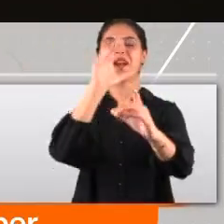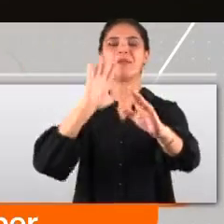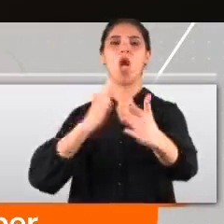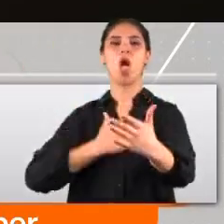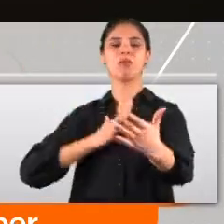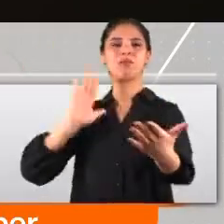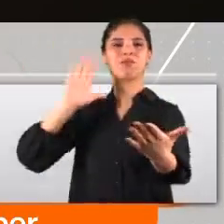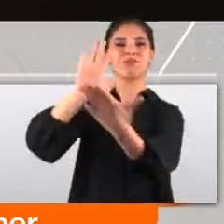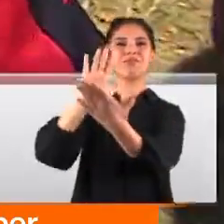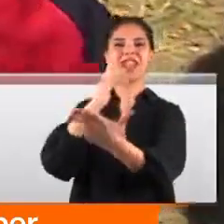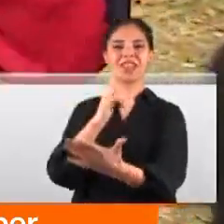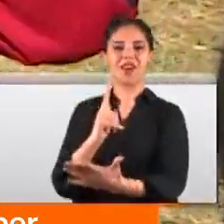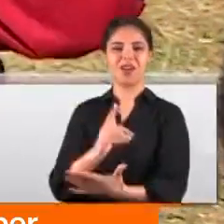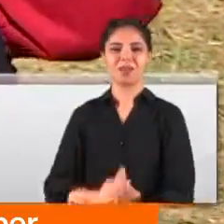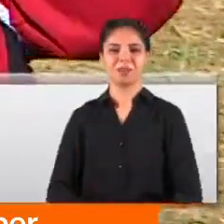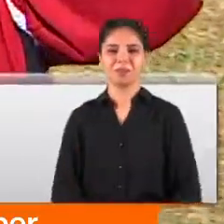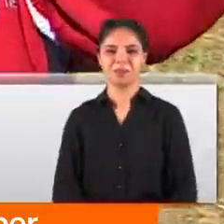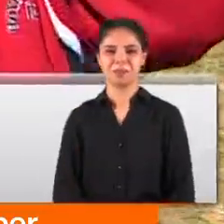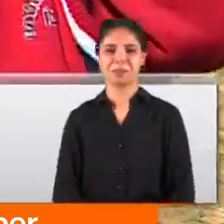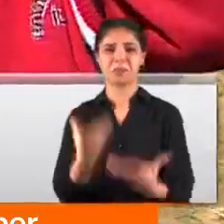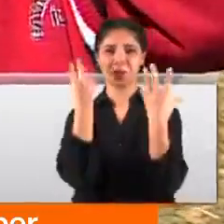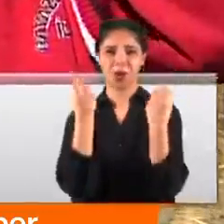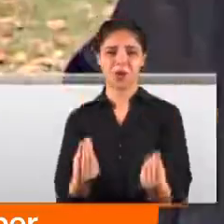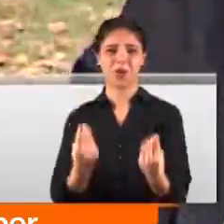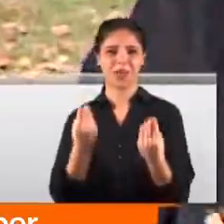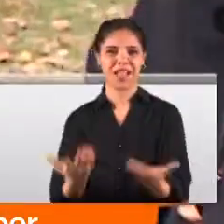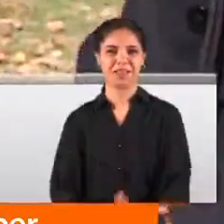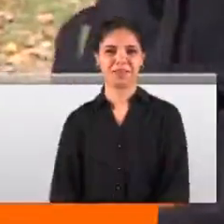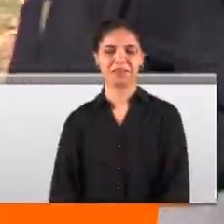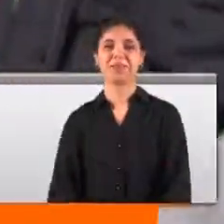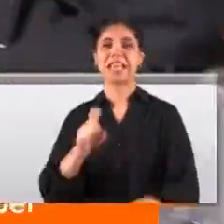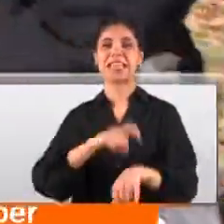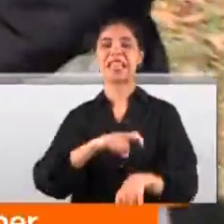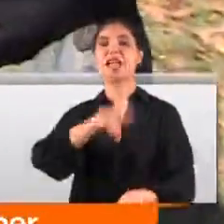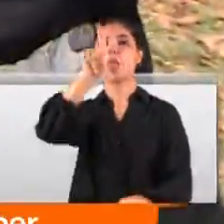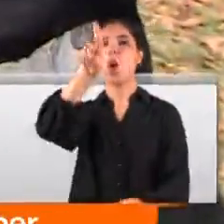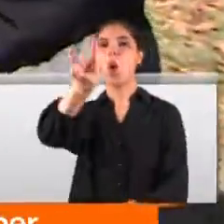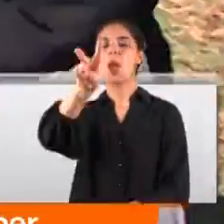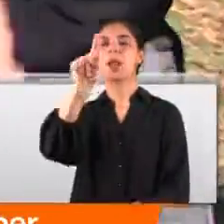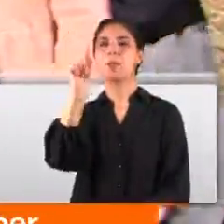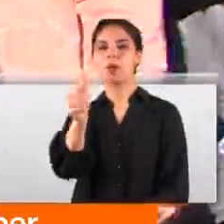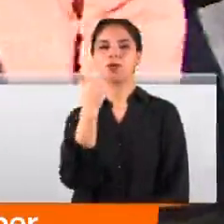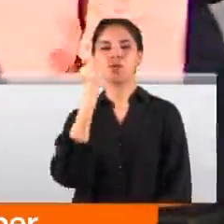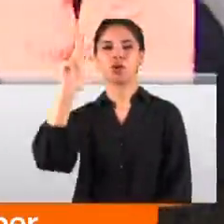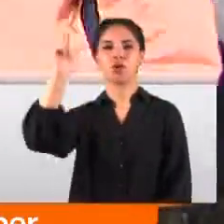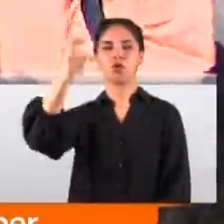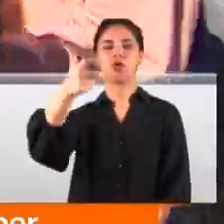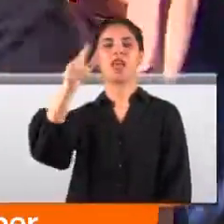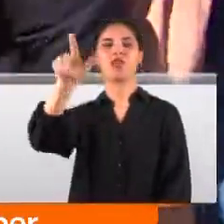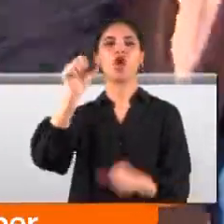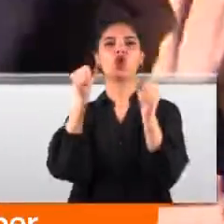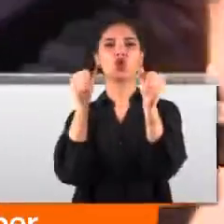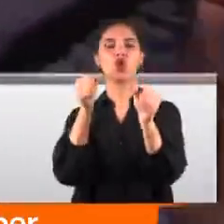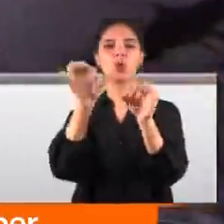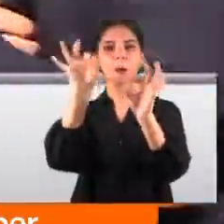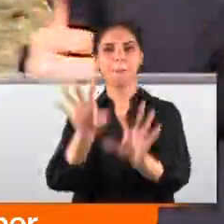mısın böyle bakınca? Evet. Çok güzel. Çok mu güzel? Evet. Saat şu an 12.34 ve güneş tutulması başladı. İşte